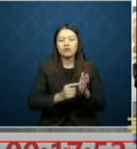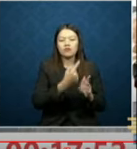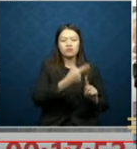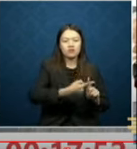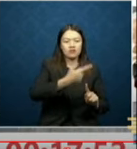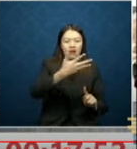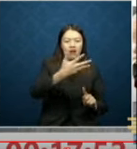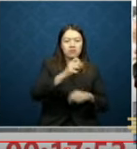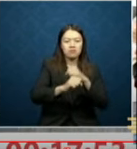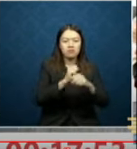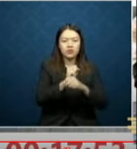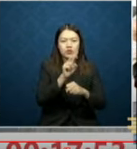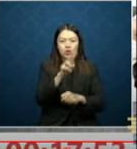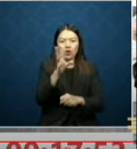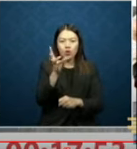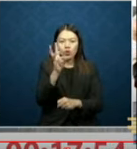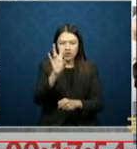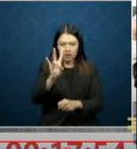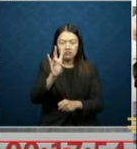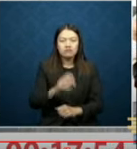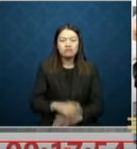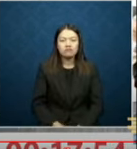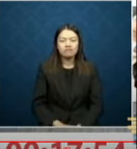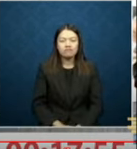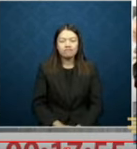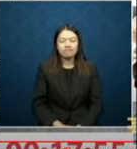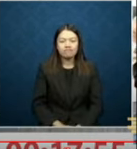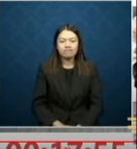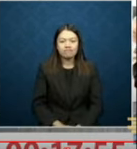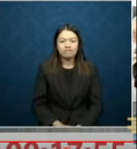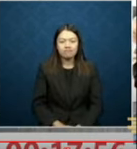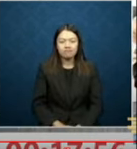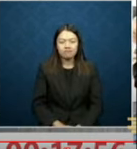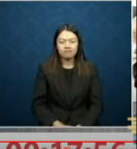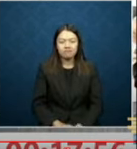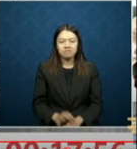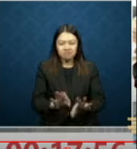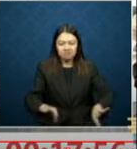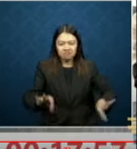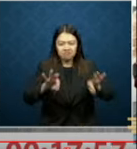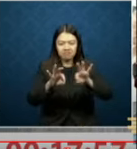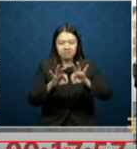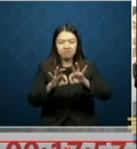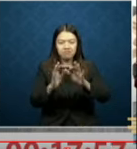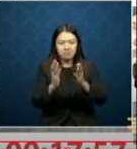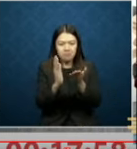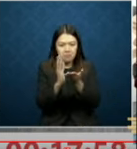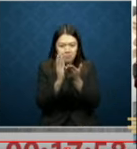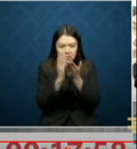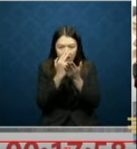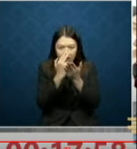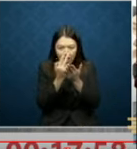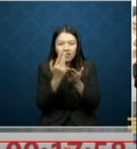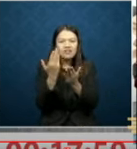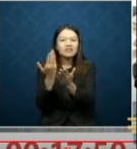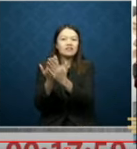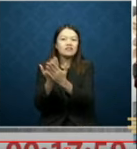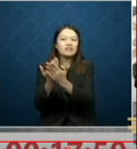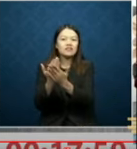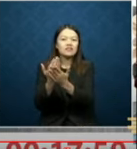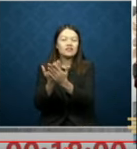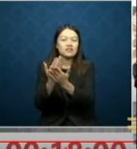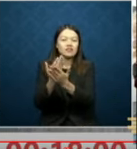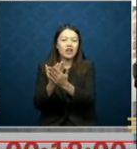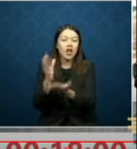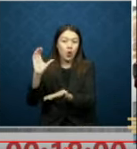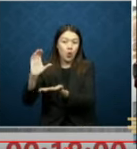าคม2557นะครับปัจจัยที่สำคัญที่เปลี่ยนไปก็คือเงินนะครับเปลี่ยนจากเดิมที่จะใช้